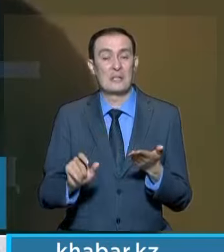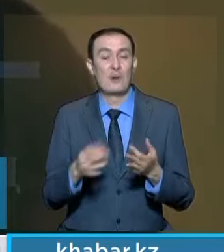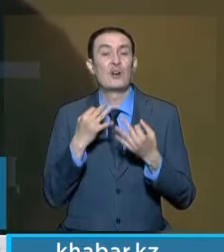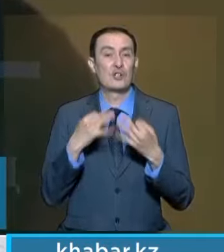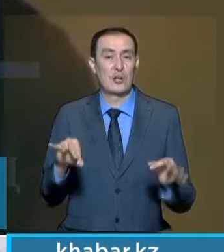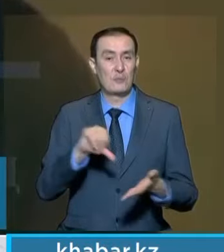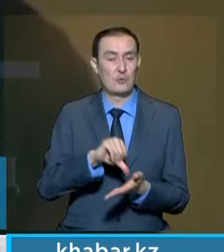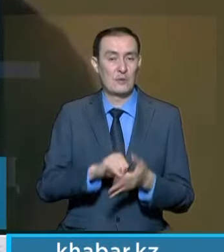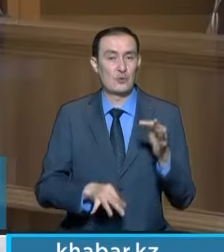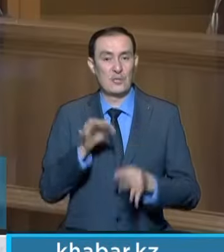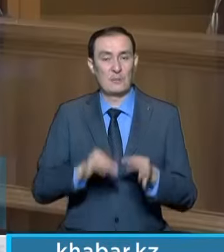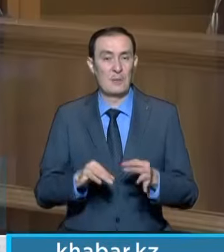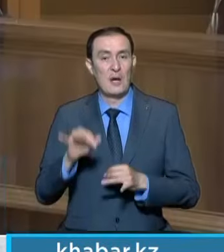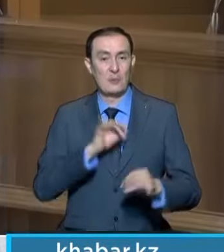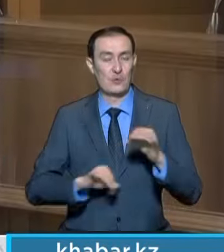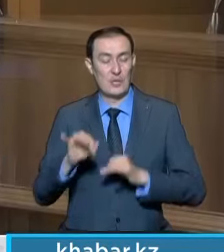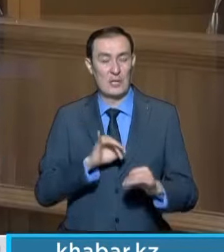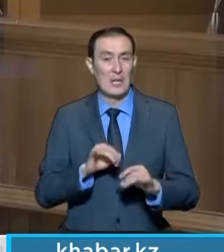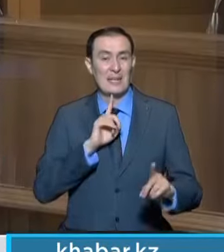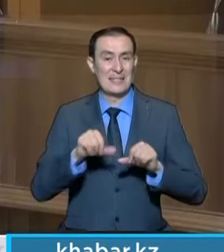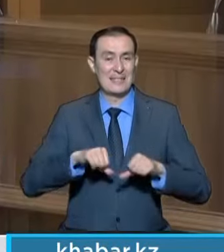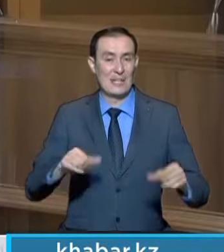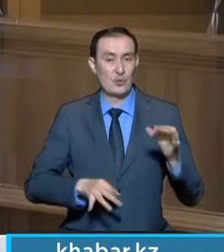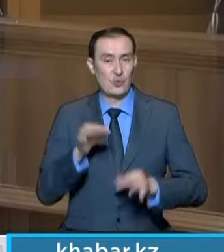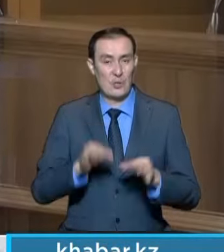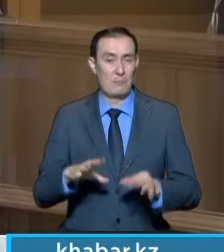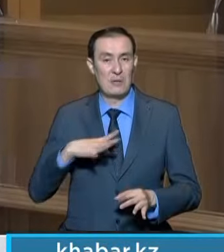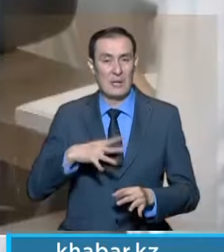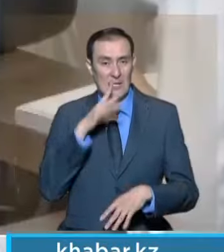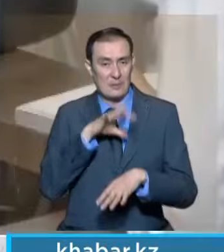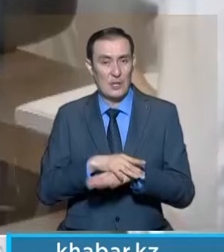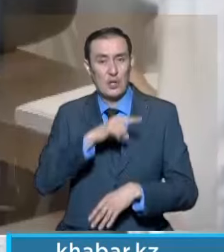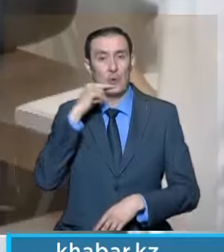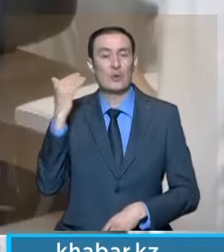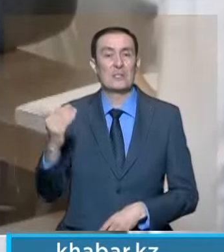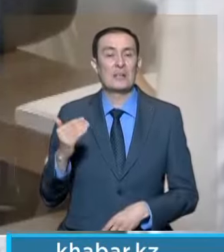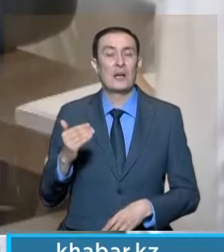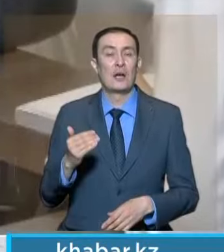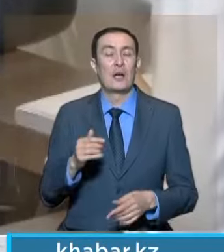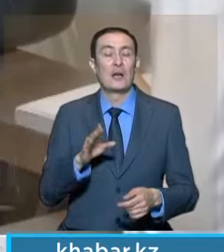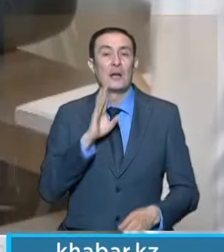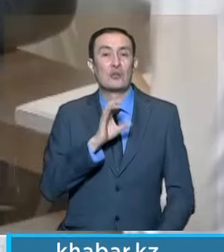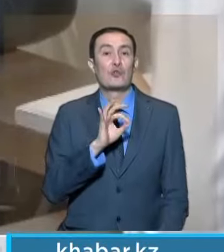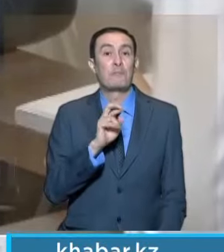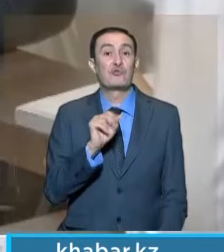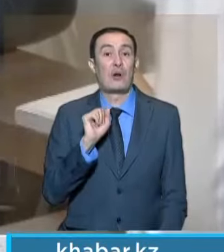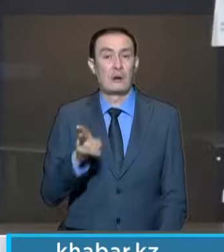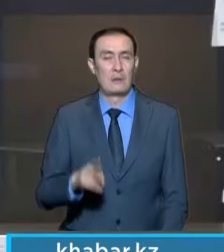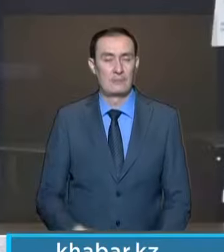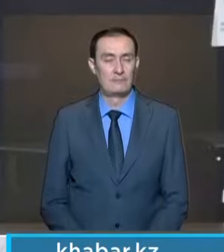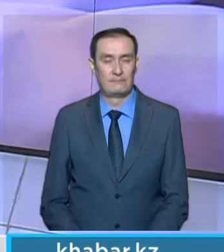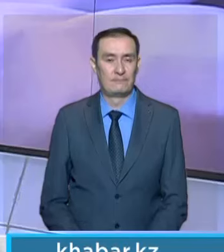разрешили присутствовать на судебном разбирательстве. На заседании суда, в частности, была замечена российская блогерша Ксения Собчак.